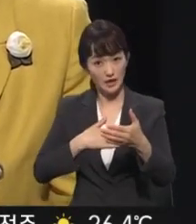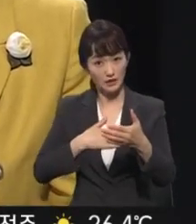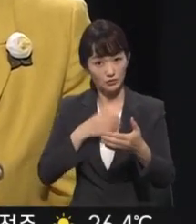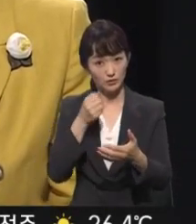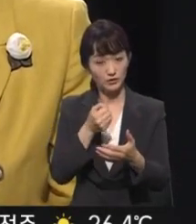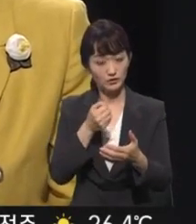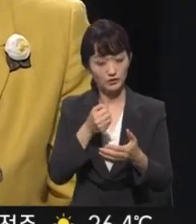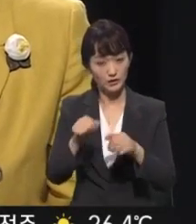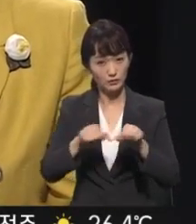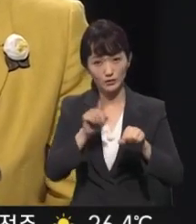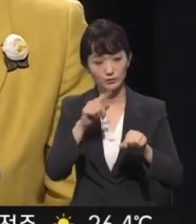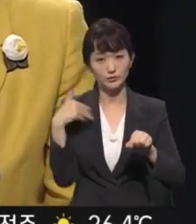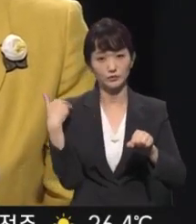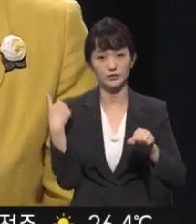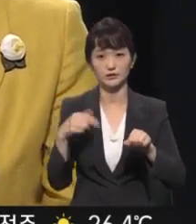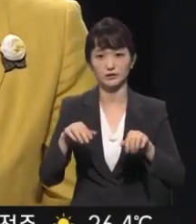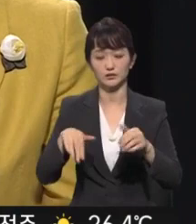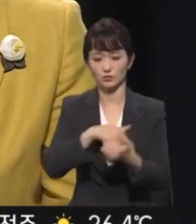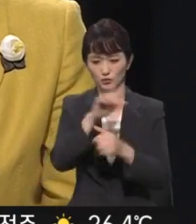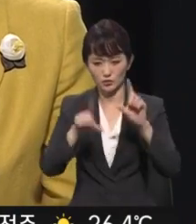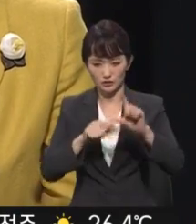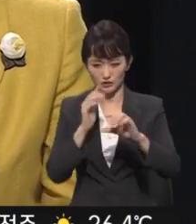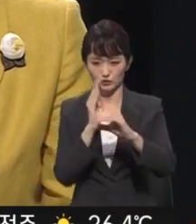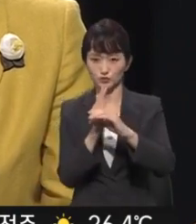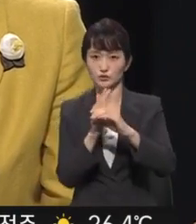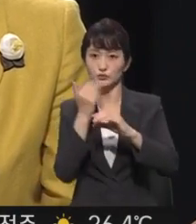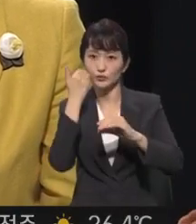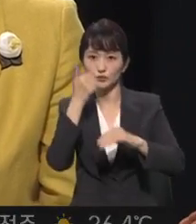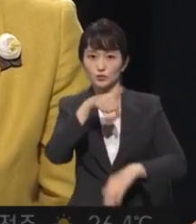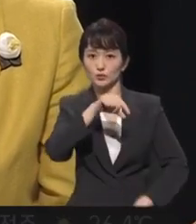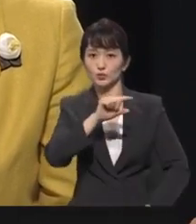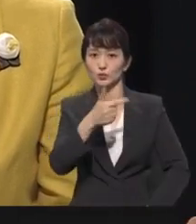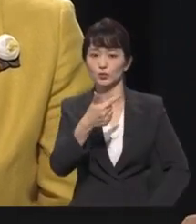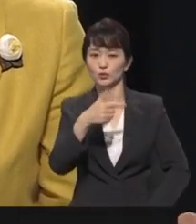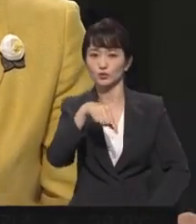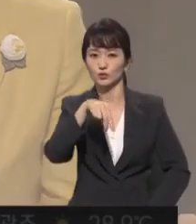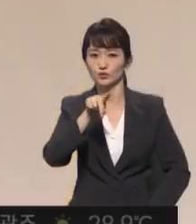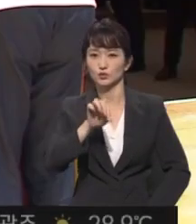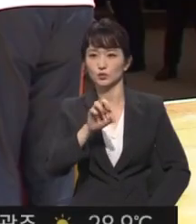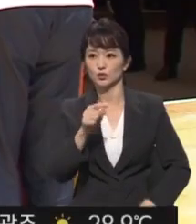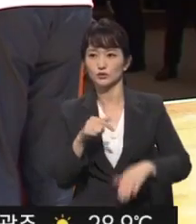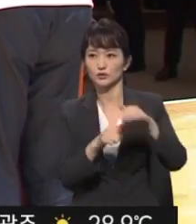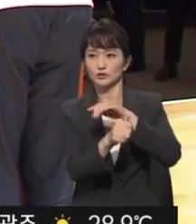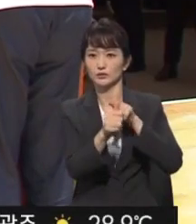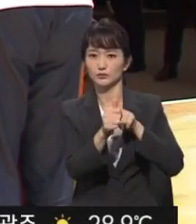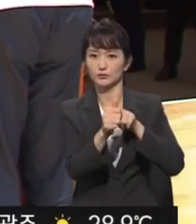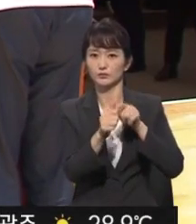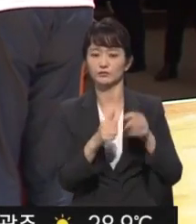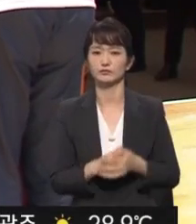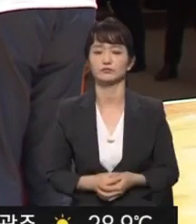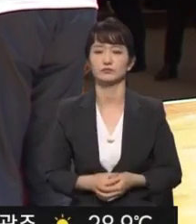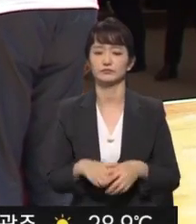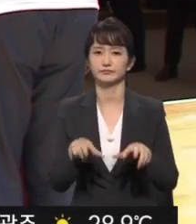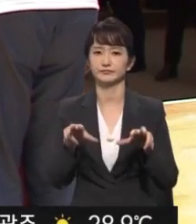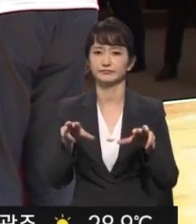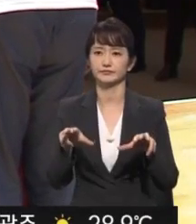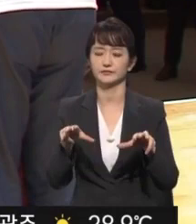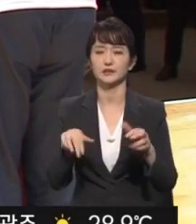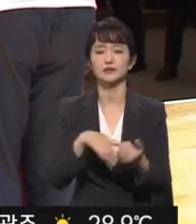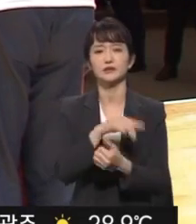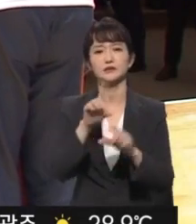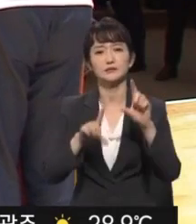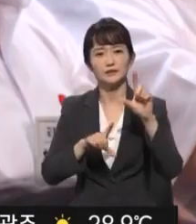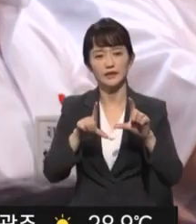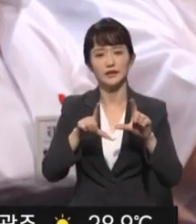은 하여튼 이 모든 상황의 중심에는 권 서두원은 온 내 대표가 있기 때문에 이쯤에서 네 지금 이 상황에